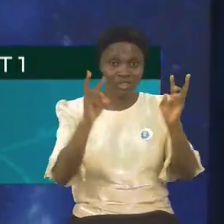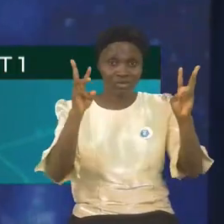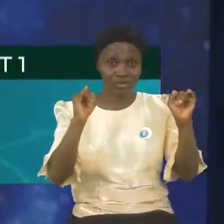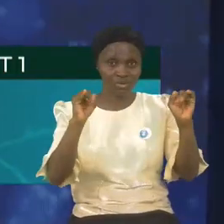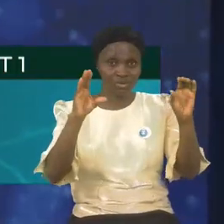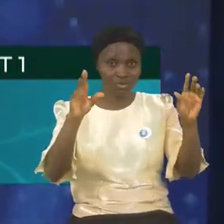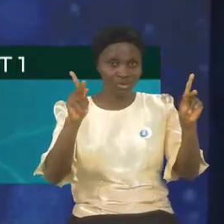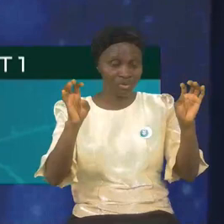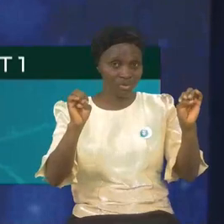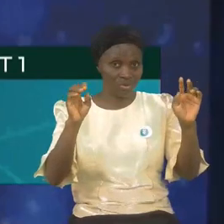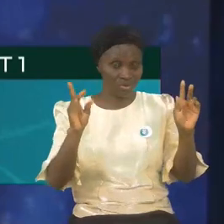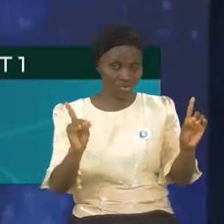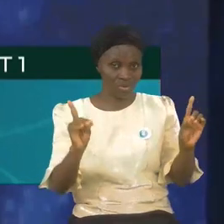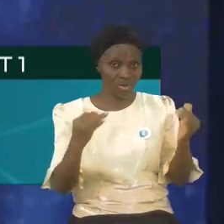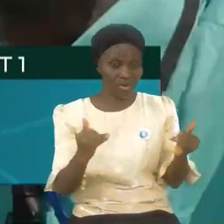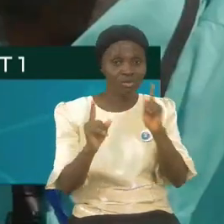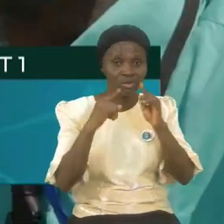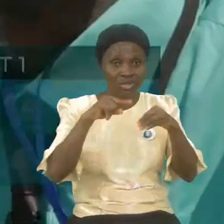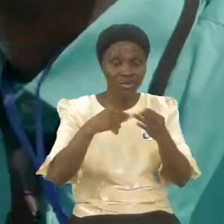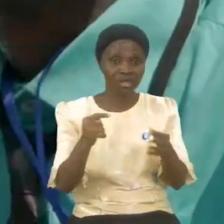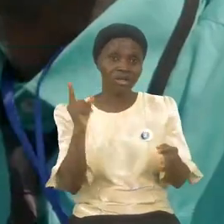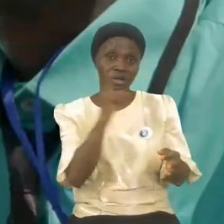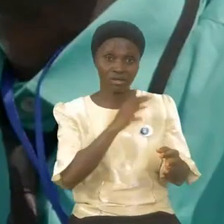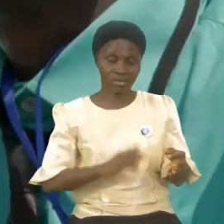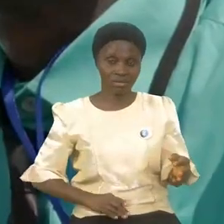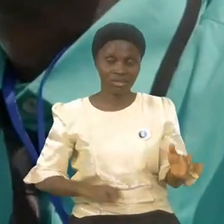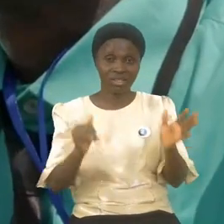limpide quelque part là-bas sur l'impie